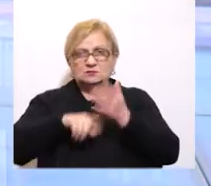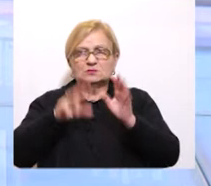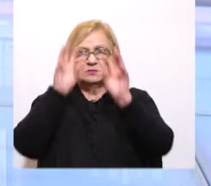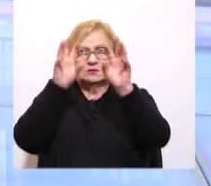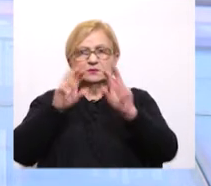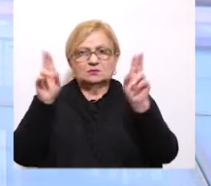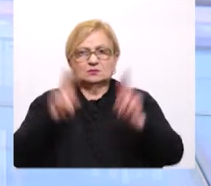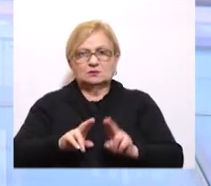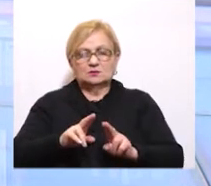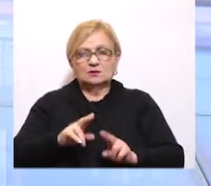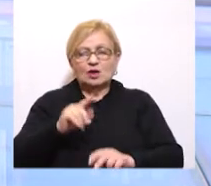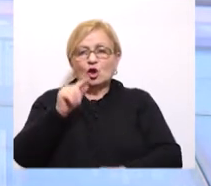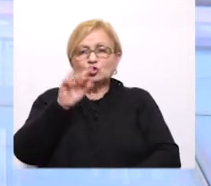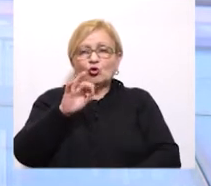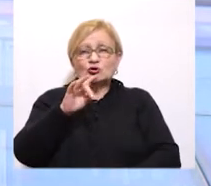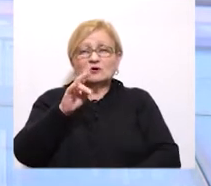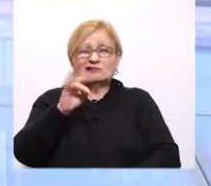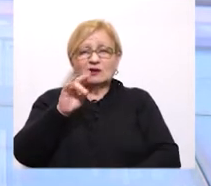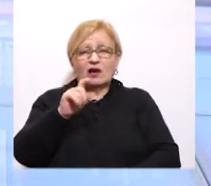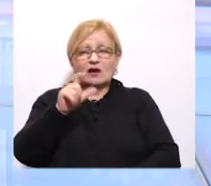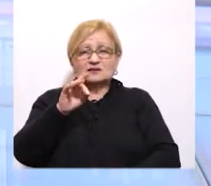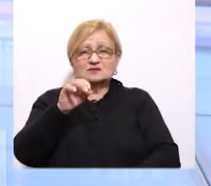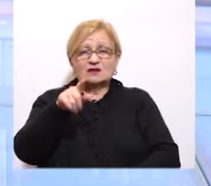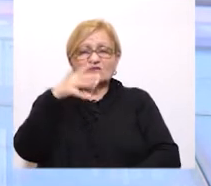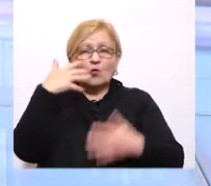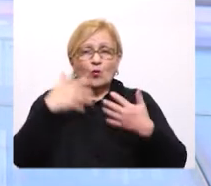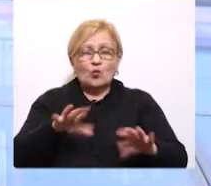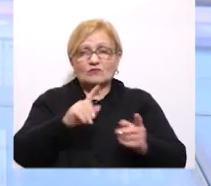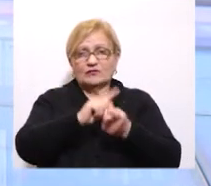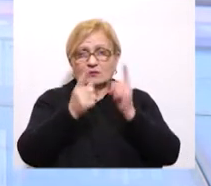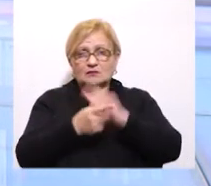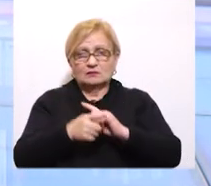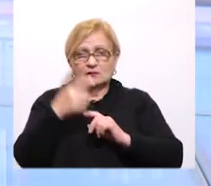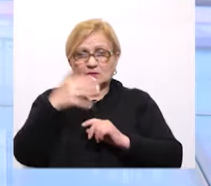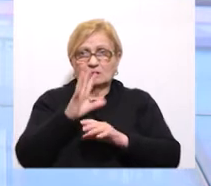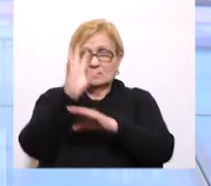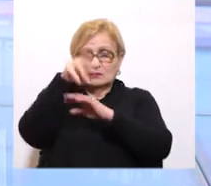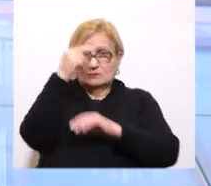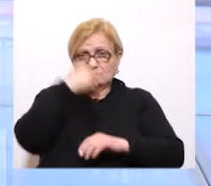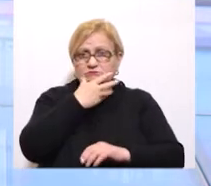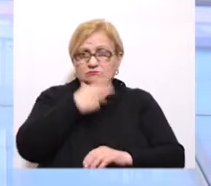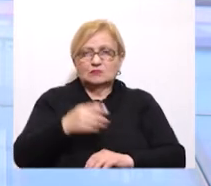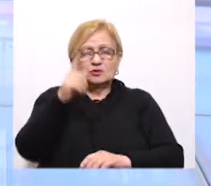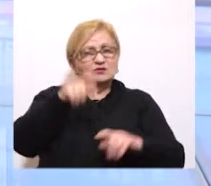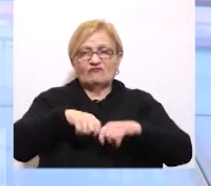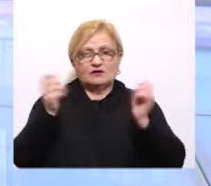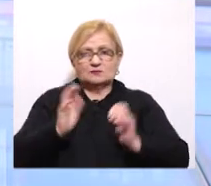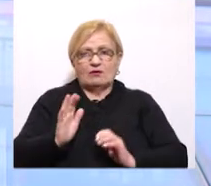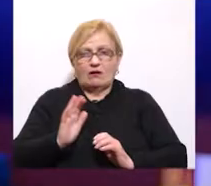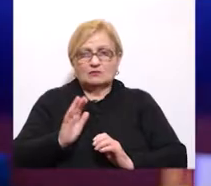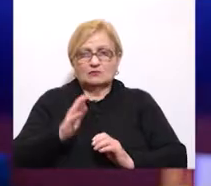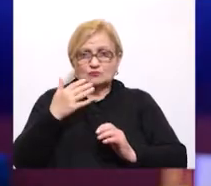თორნიკე ერისთავის აზრიც იციან იმის შესახებ, რომ ის მონასტრული ცხოვრების წესს არ